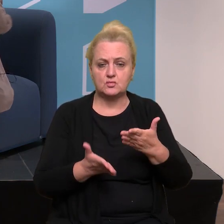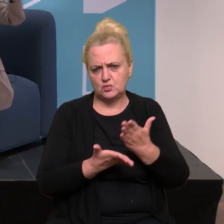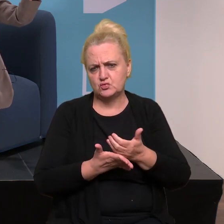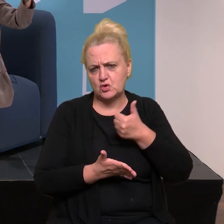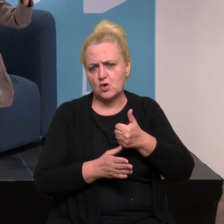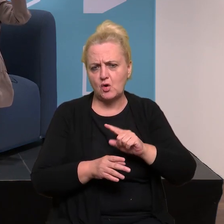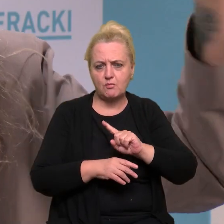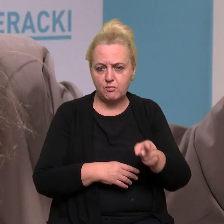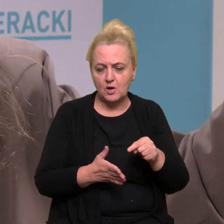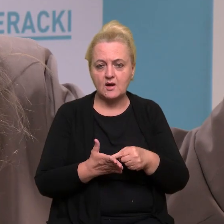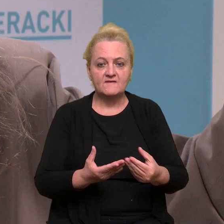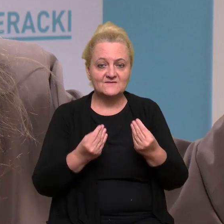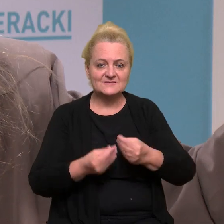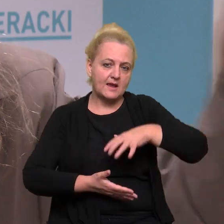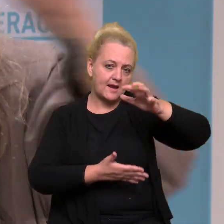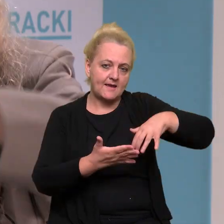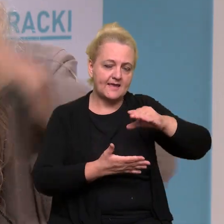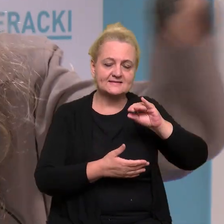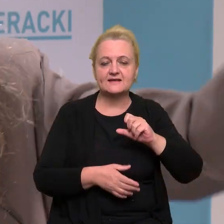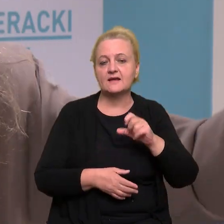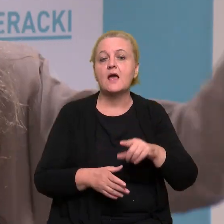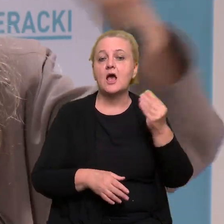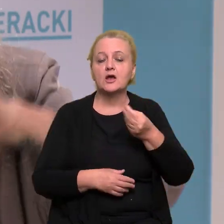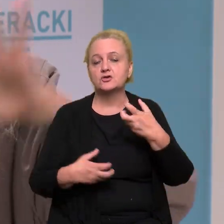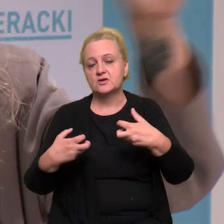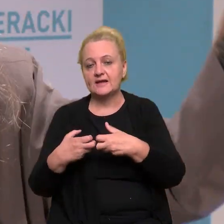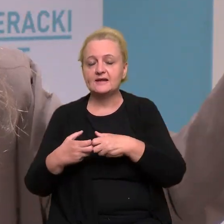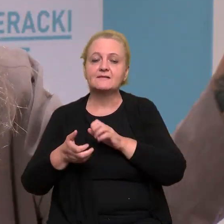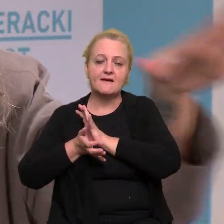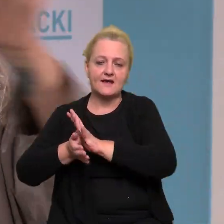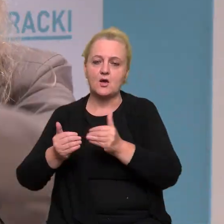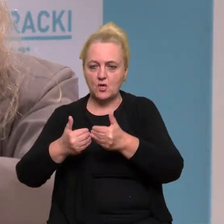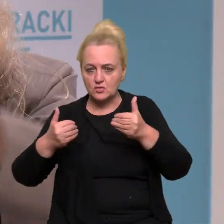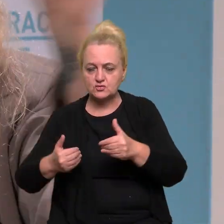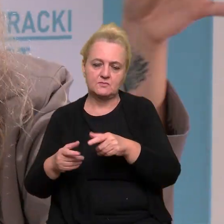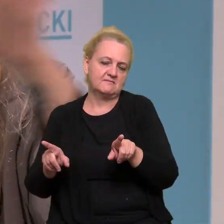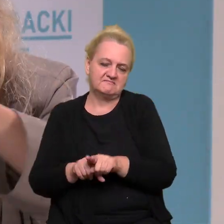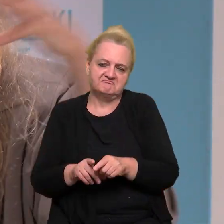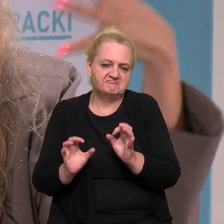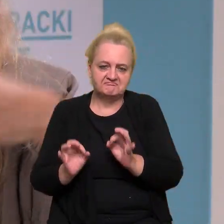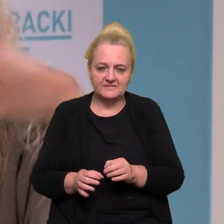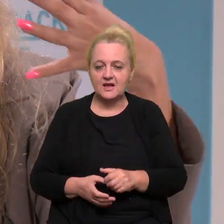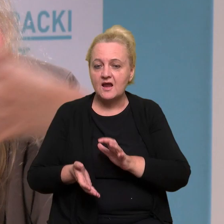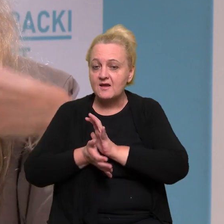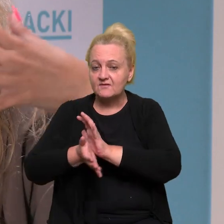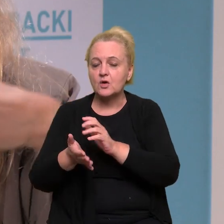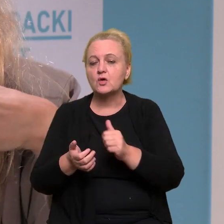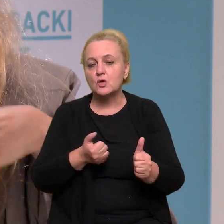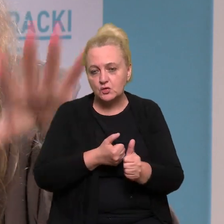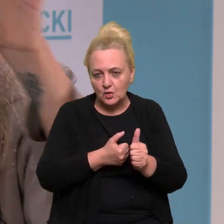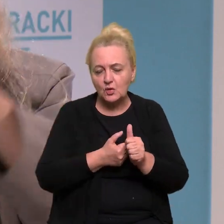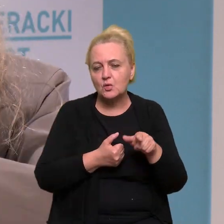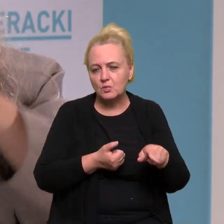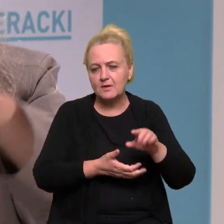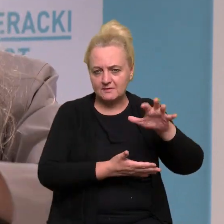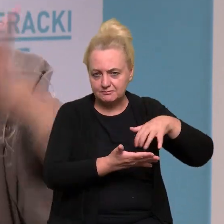roku, świetne eseje są, a online to jest jeszcze inna redakcja, więc tym bardziej. Wydanie drukowane, wydanie